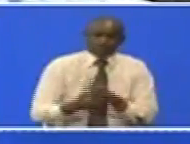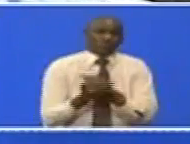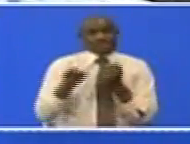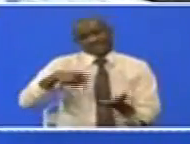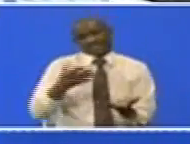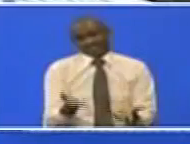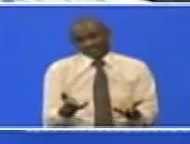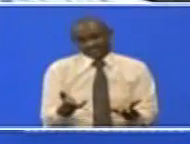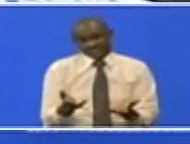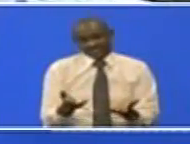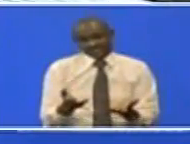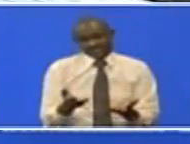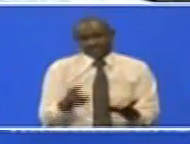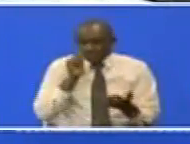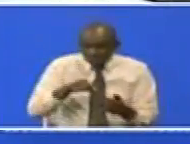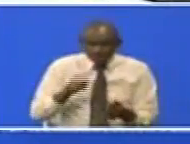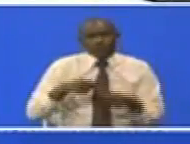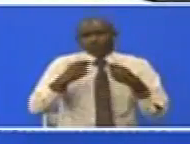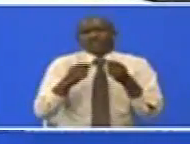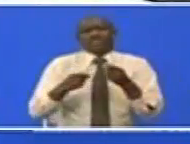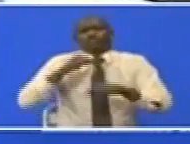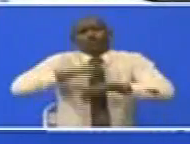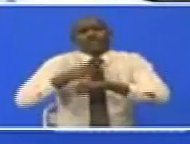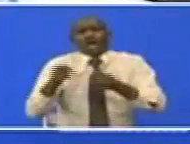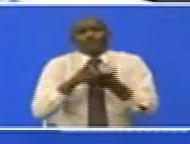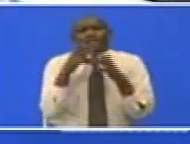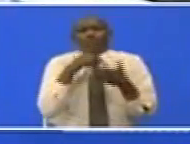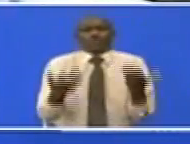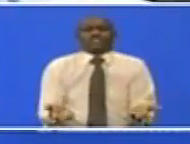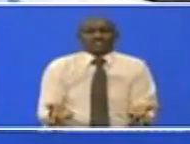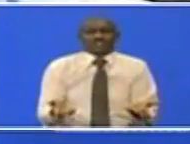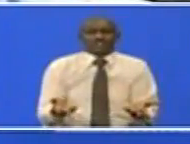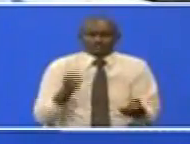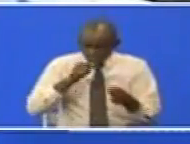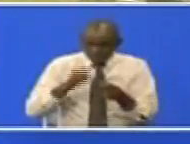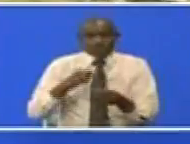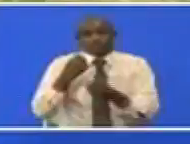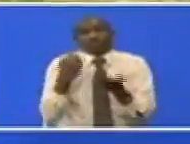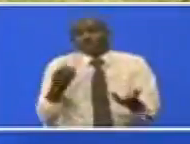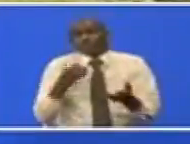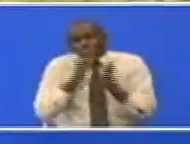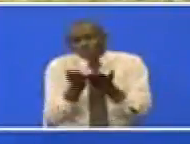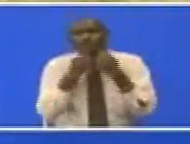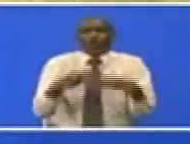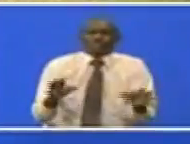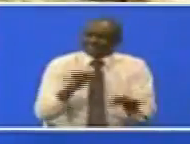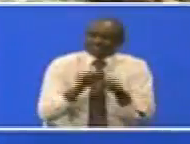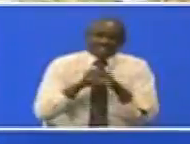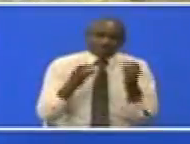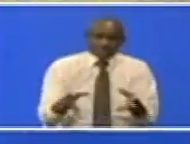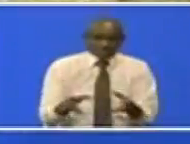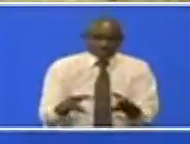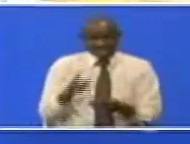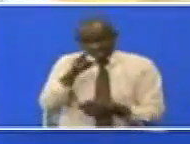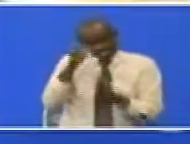kuchangia katika kupeana Hata bararies ndiposa watoto wetu waweze kurudi Mash wamepoteza vitabu Jacob kuu ambaye ni mwalimu katika